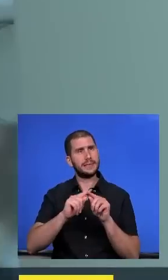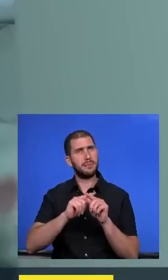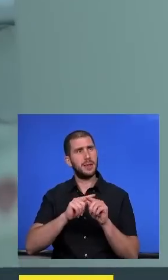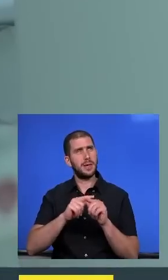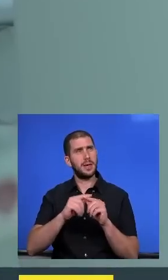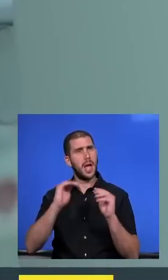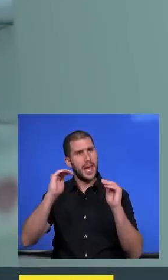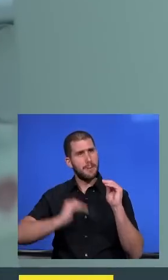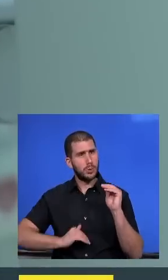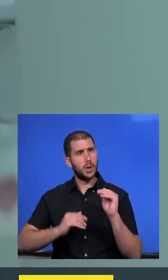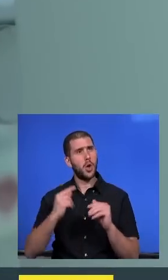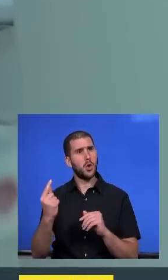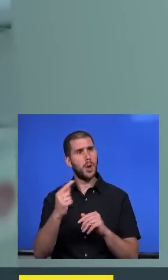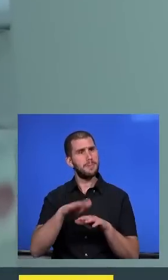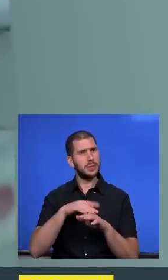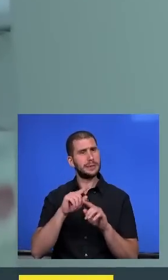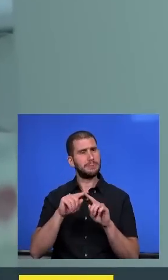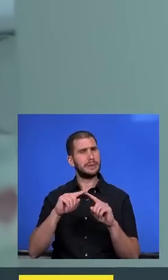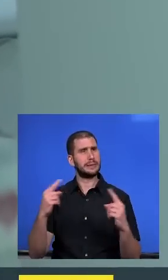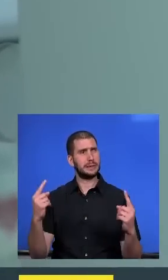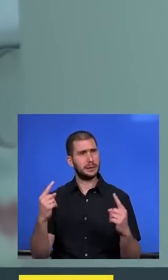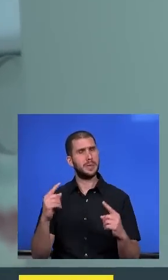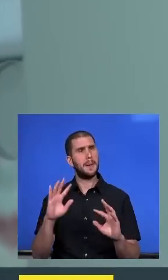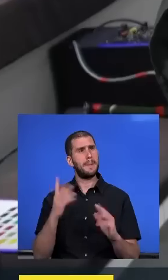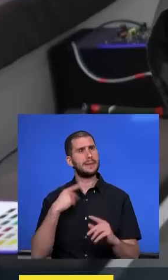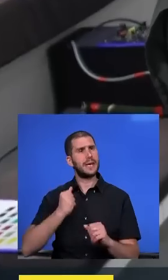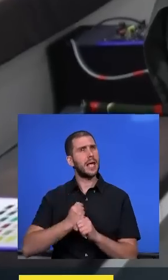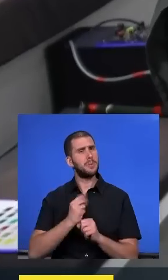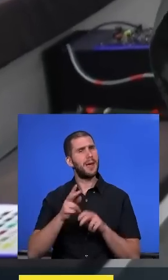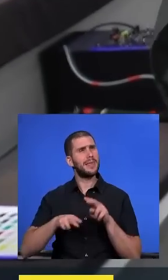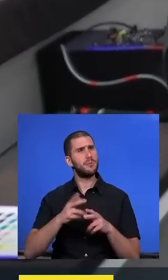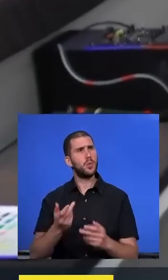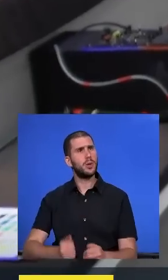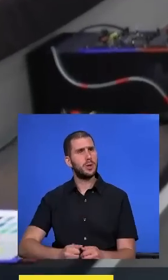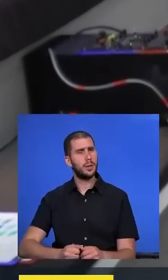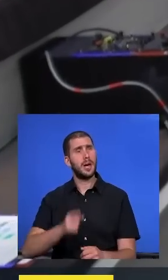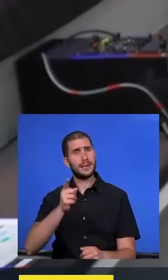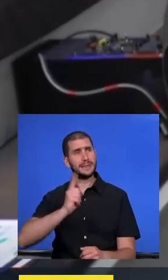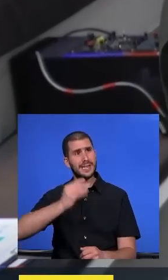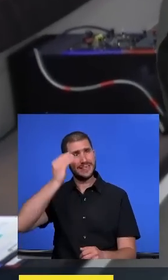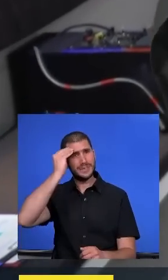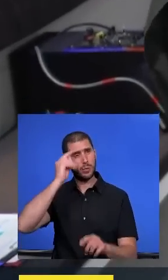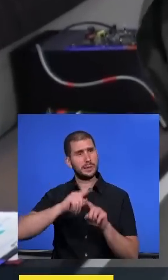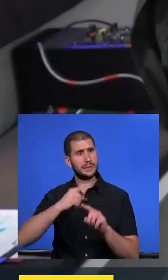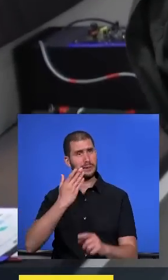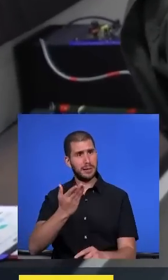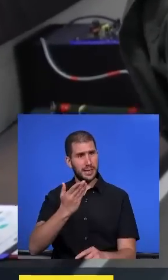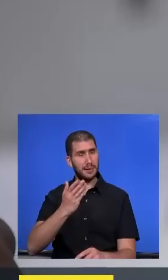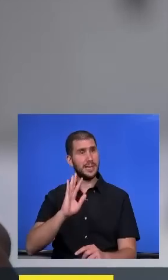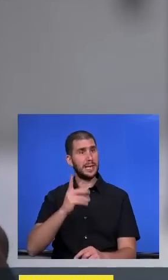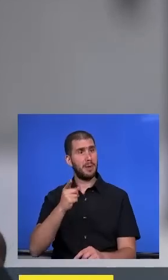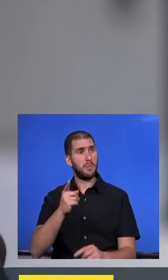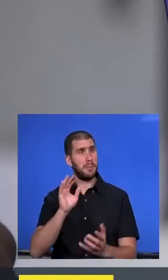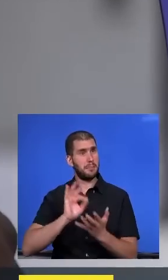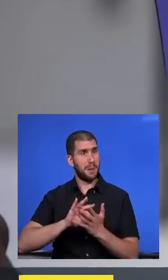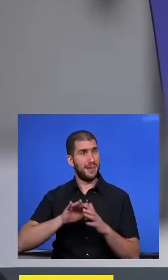היפוקסיה, וכל אחד מרגיש סימנים שונים. אז רגע, מה אני צריך לעשות? מה הטיפול? אז אתה צריך לזכור את הסימנים האלו, במידה ומופיעים